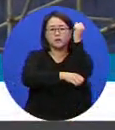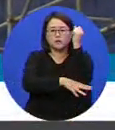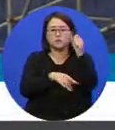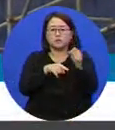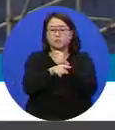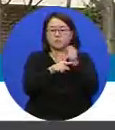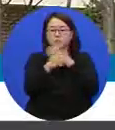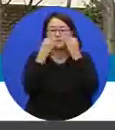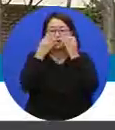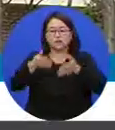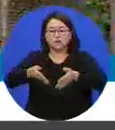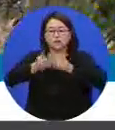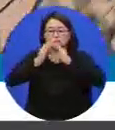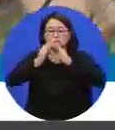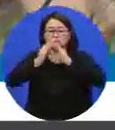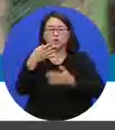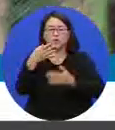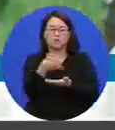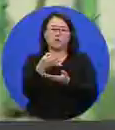둘러싼 갈등 때문입니다.